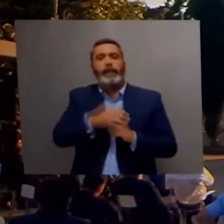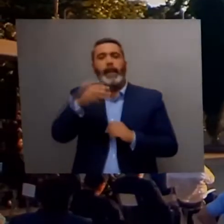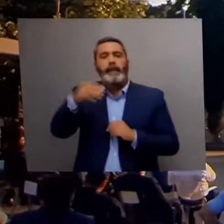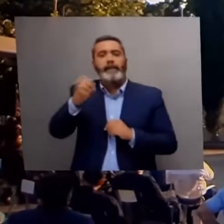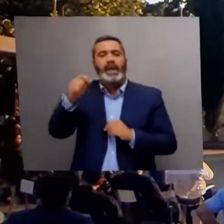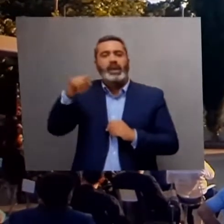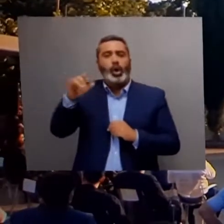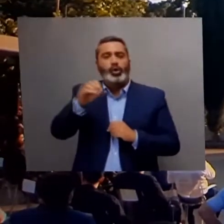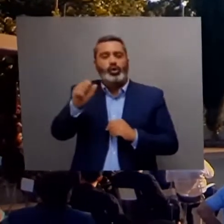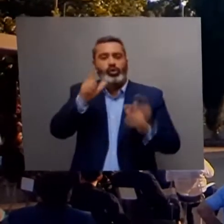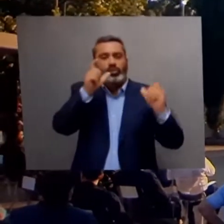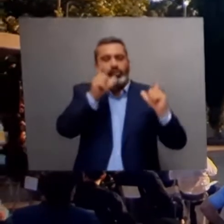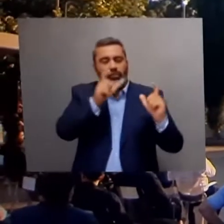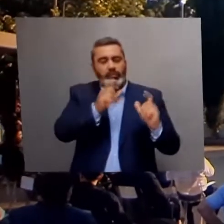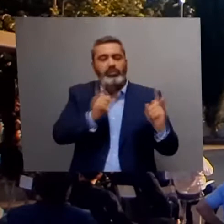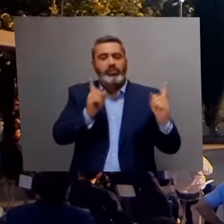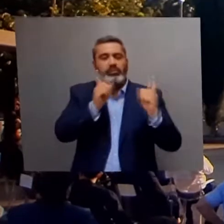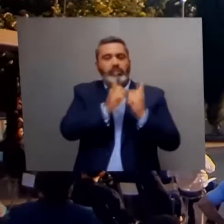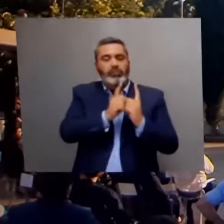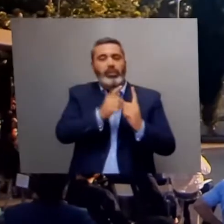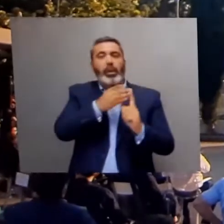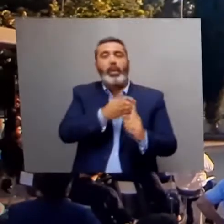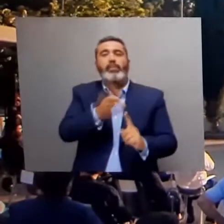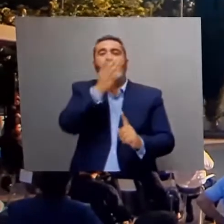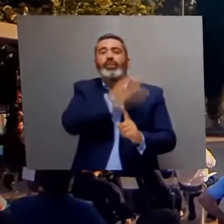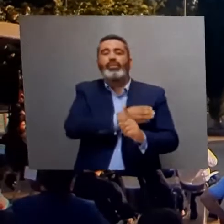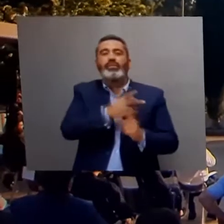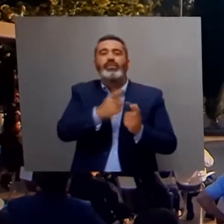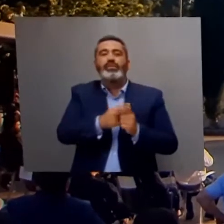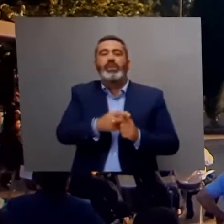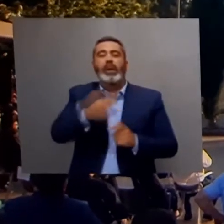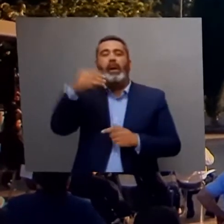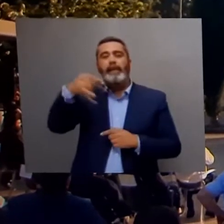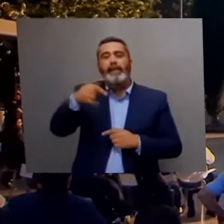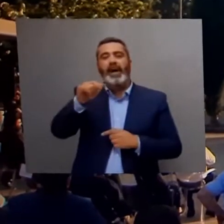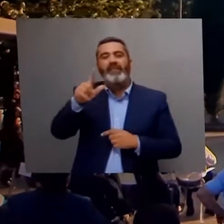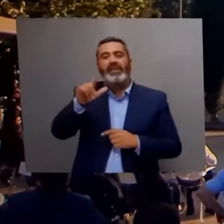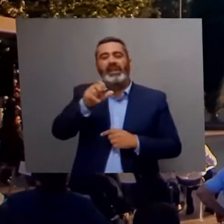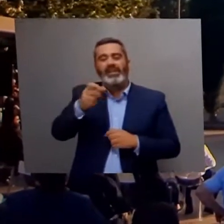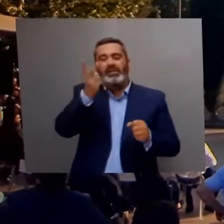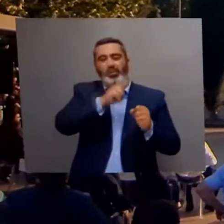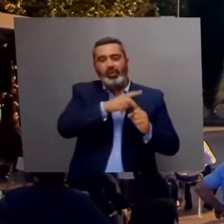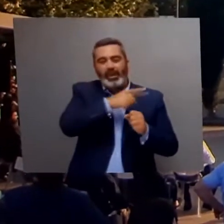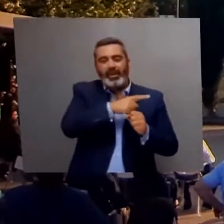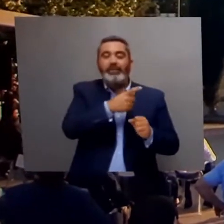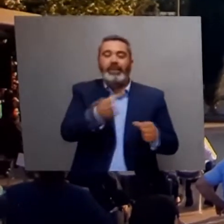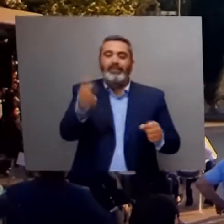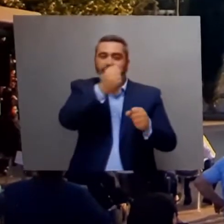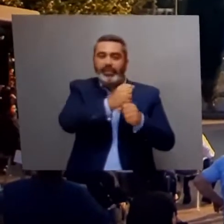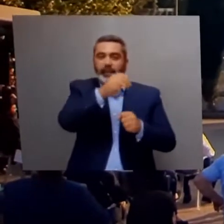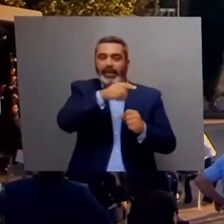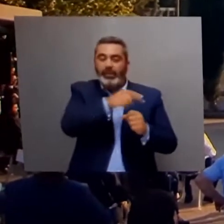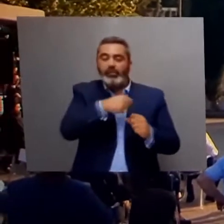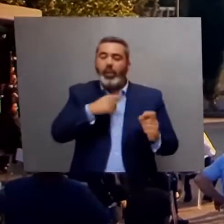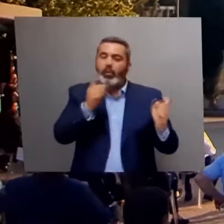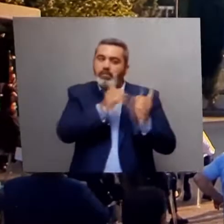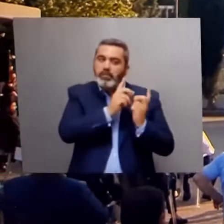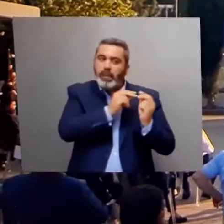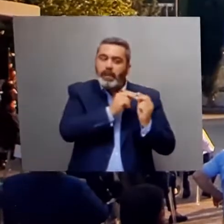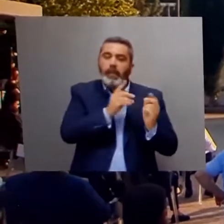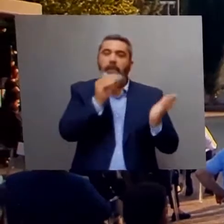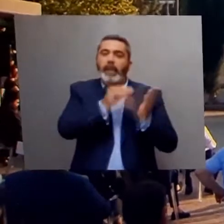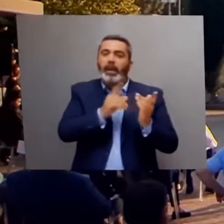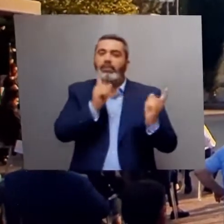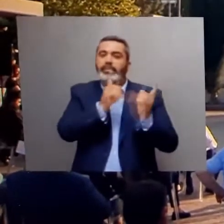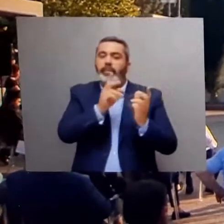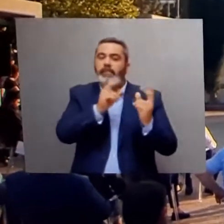αλλά και με τον προκάτοχό του, τον αείμνηστο, τον Γιώργο τον Παυλίδη, για την ανάγκη να μπορέσει